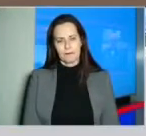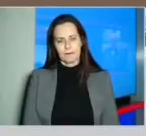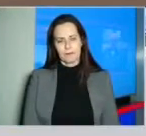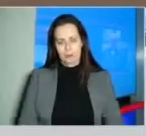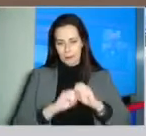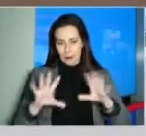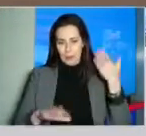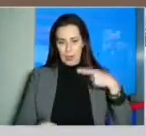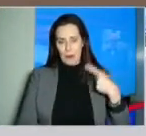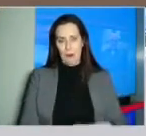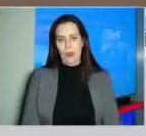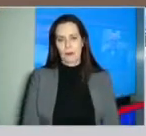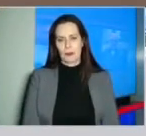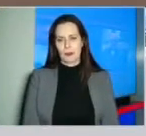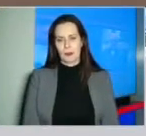לפני כמה ימים?